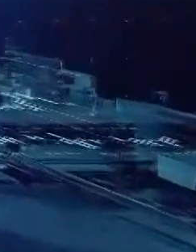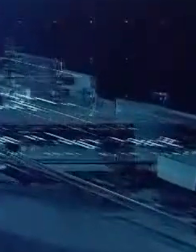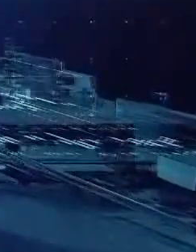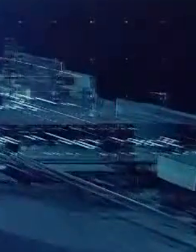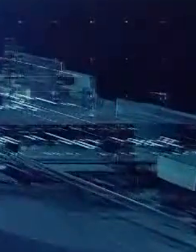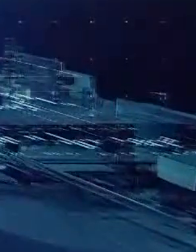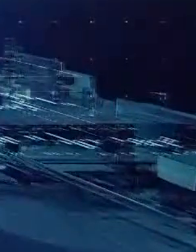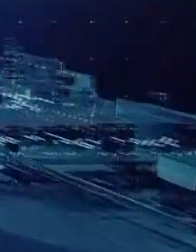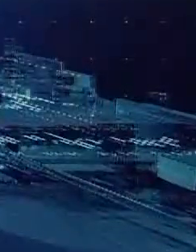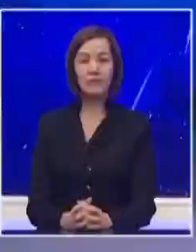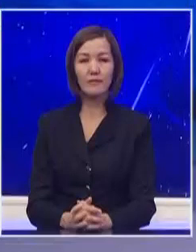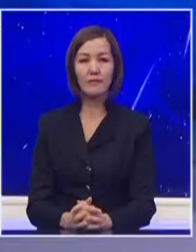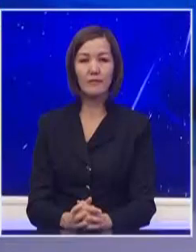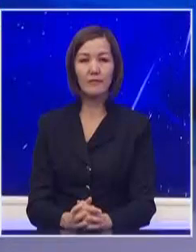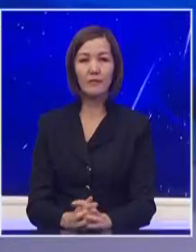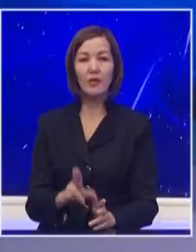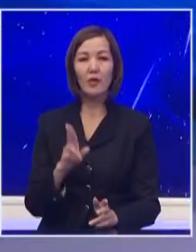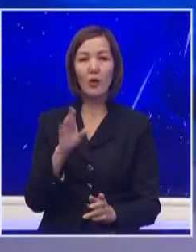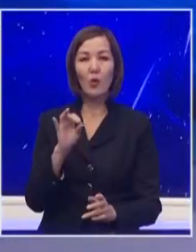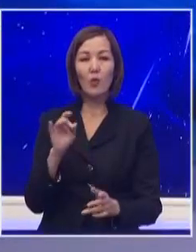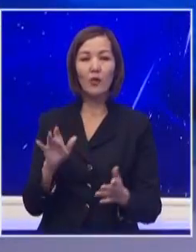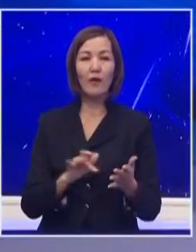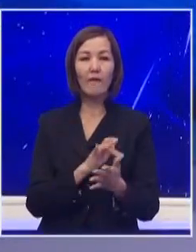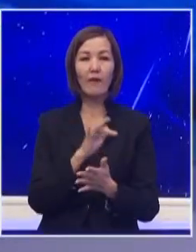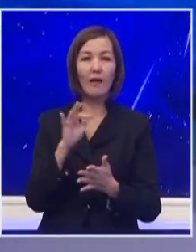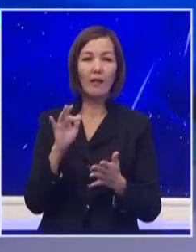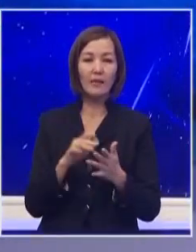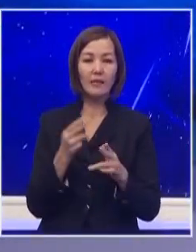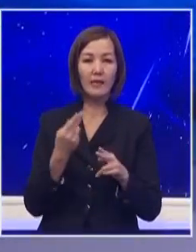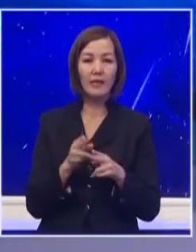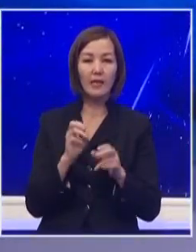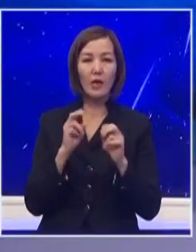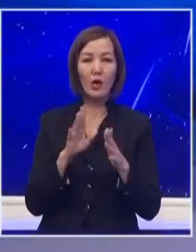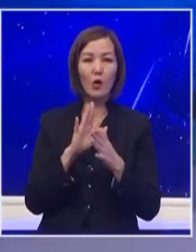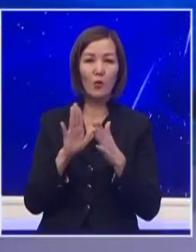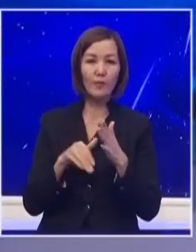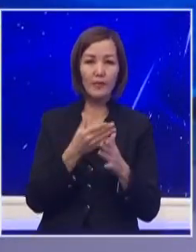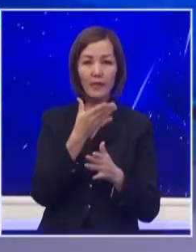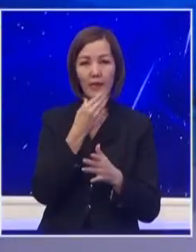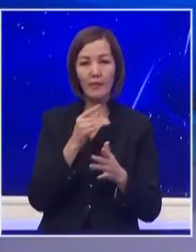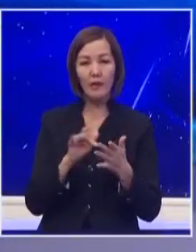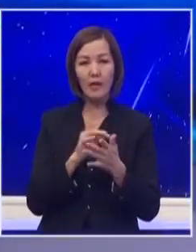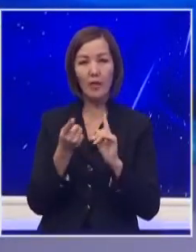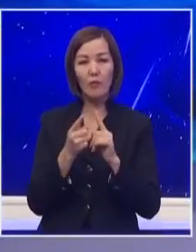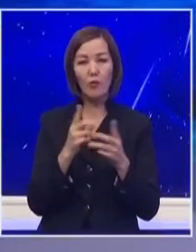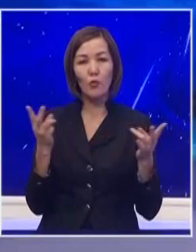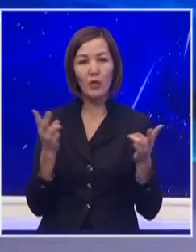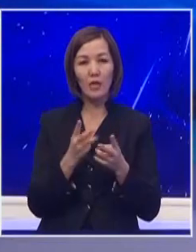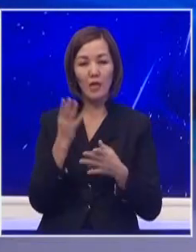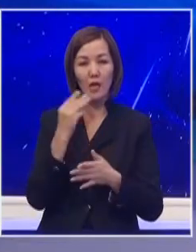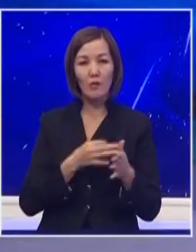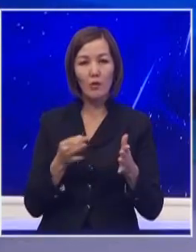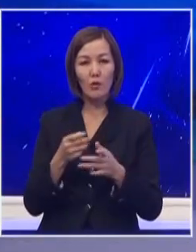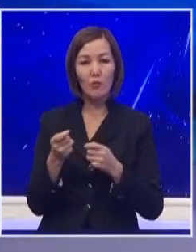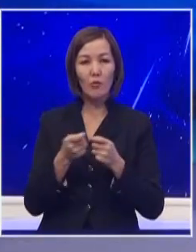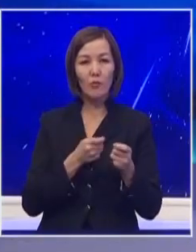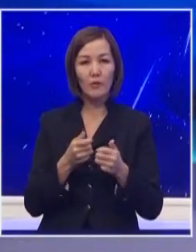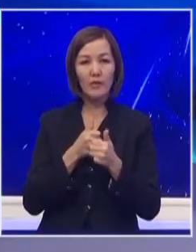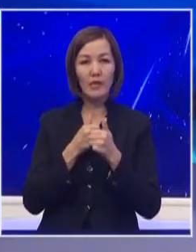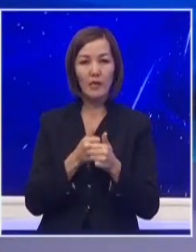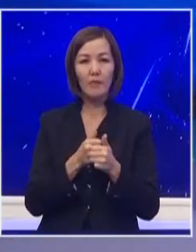Қазақстанға бейбітшілік жасасын. Мынау қару, жарақ, бомбаларын бәрін жойсын. Сосын